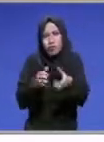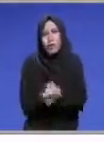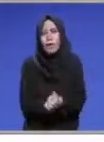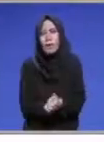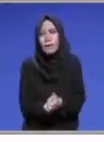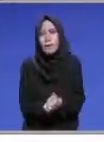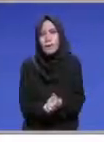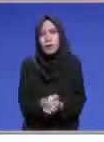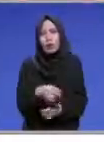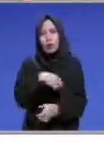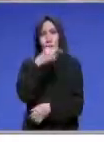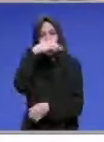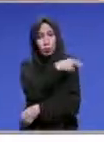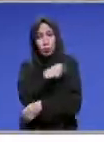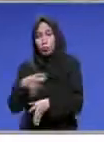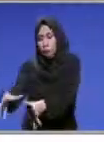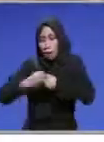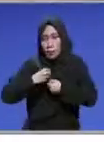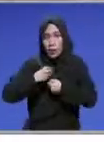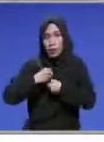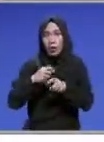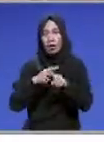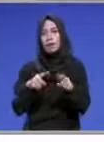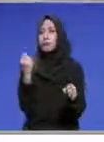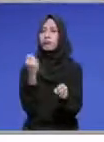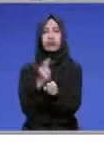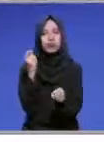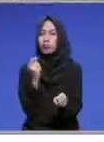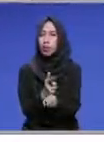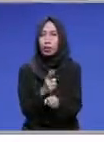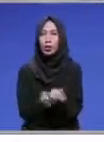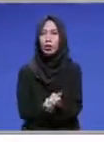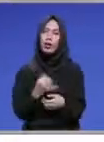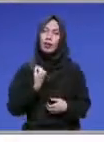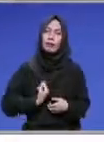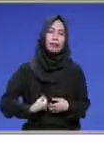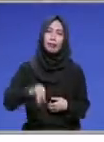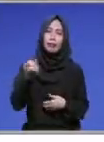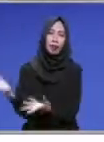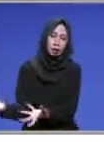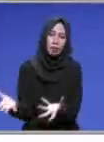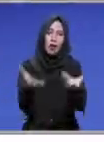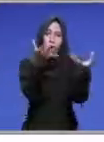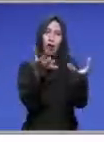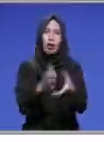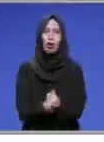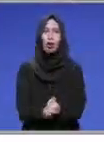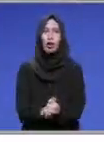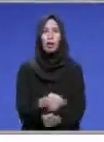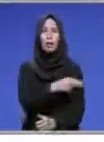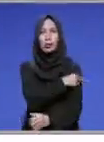upaya penyitaan petugas. Namun, karena kalah jumlah, para pedagang harus merelakan gerobaknya diangkut ke truk dinas Satpol